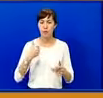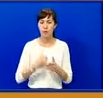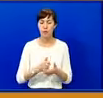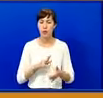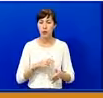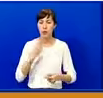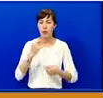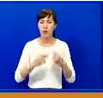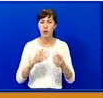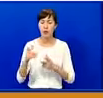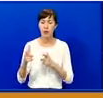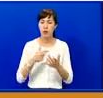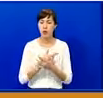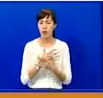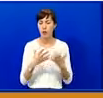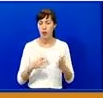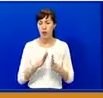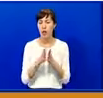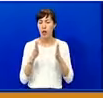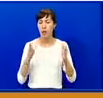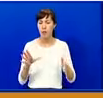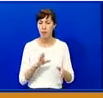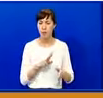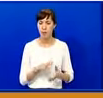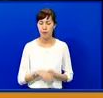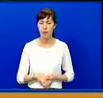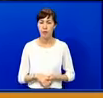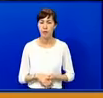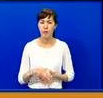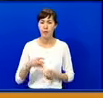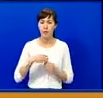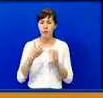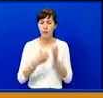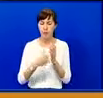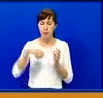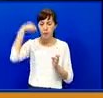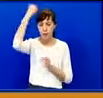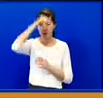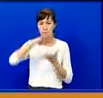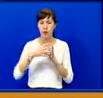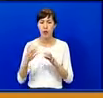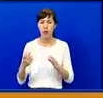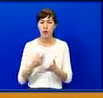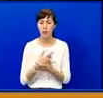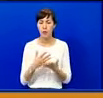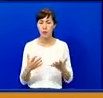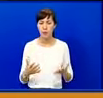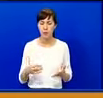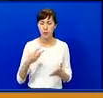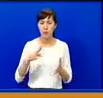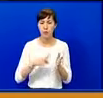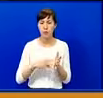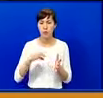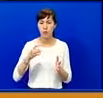Сәйкесінше өндірілген өнім көлемінде еселеп артуда. Өткен 2016 жылы ауыл шаруашылық өнім көлемі 29 миллиард